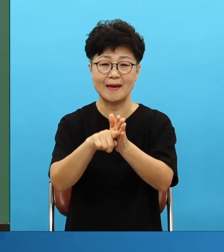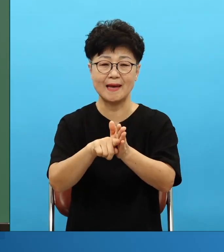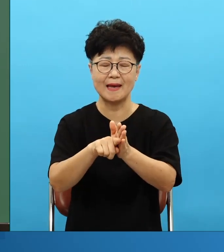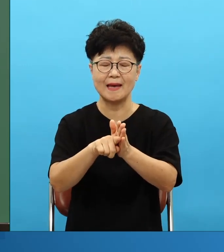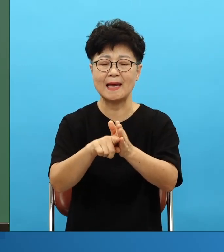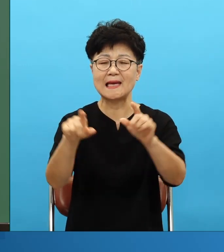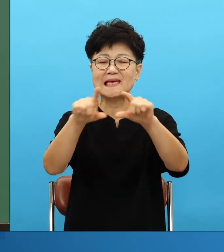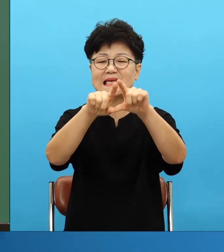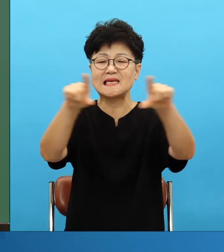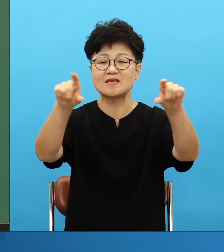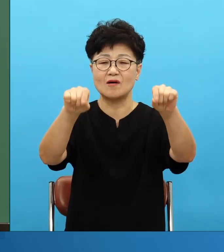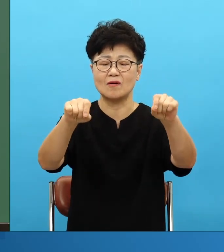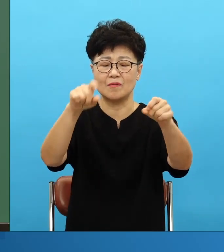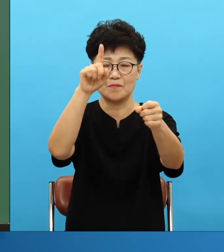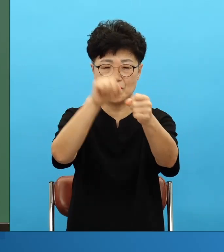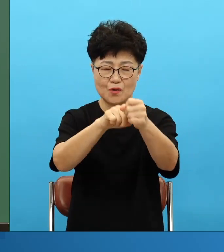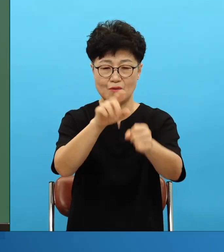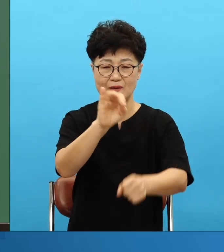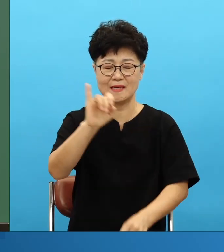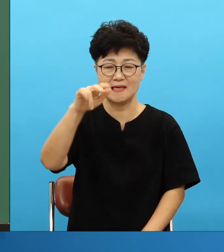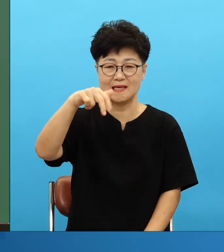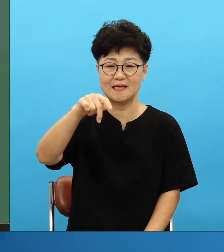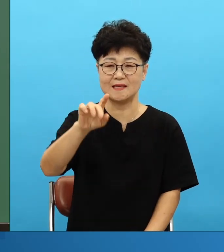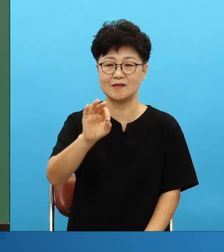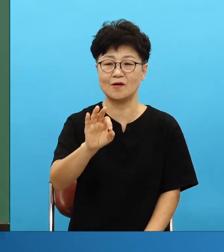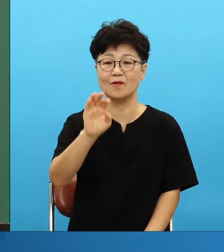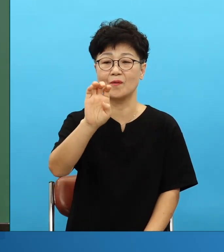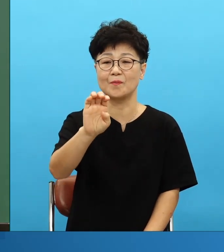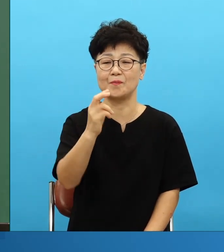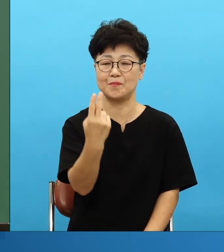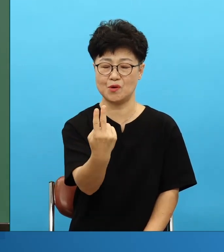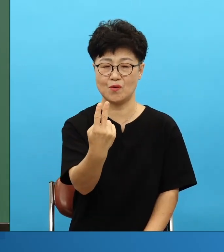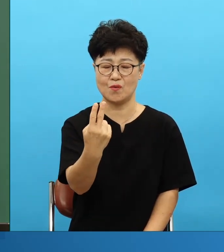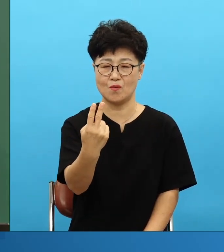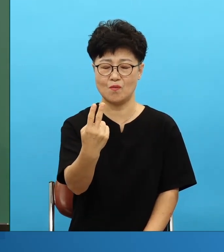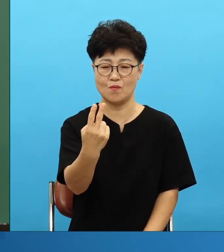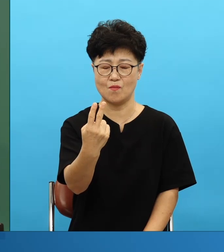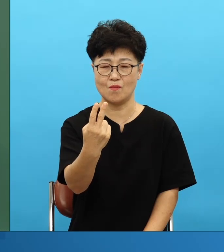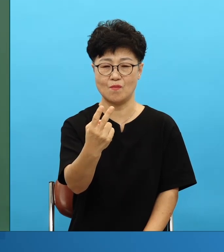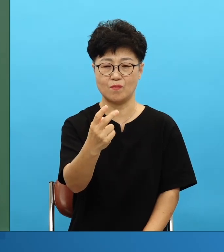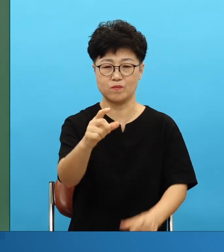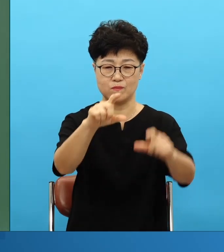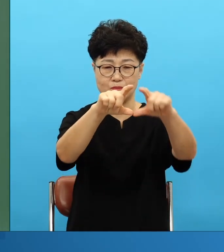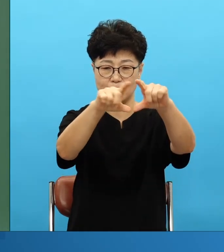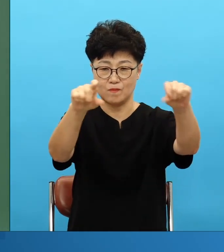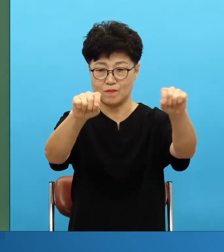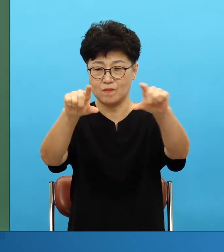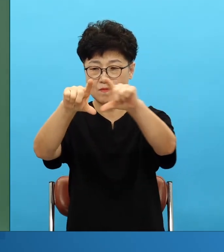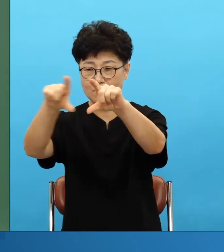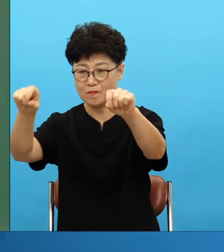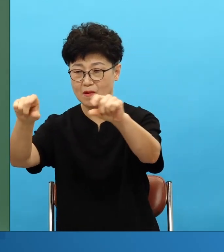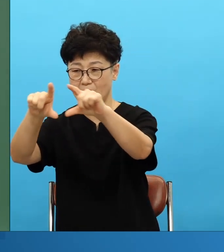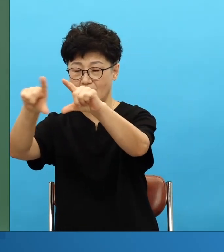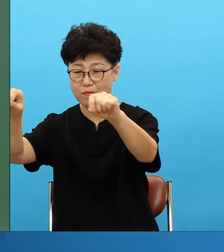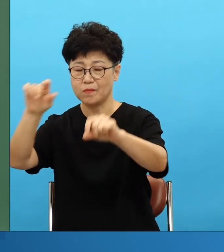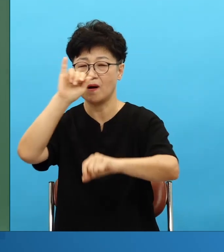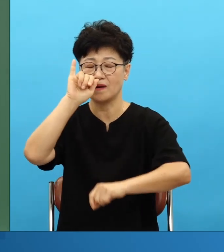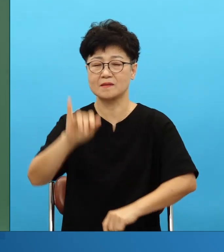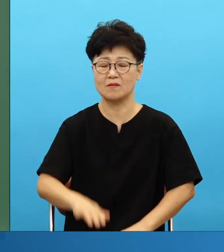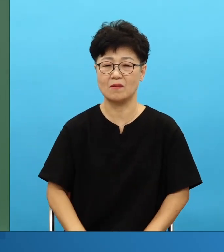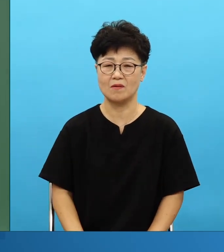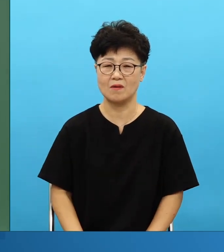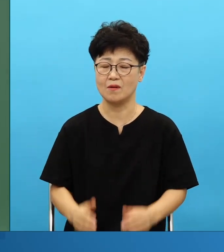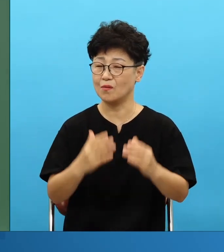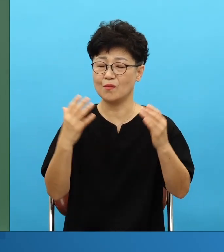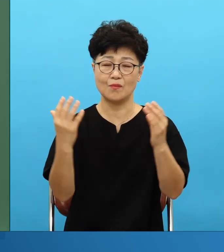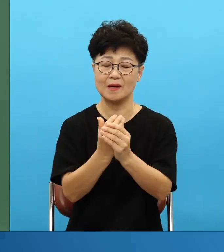partisan. 뭐 아까 물어볼 필요도 없어요. You don't even have to ask, what should I do? 절대 망대를 세워야지. Just raise the absolute